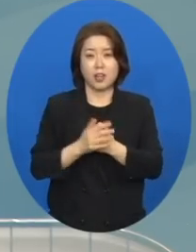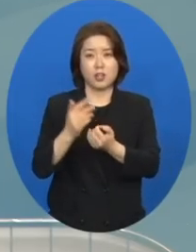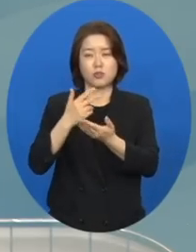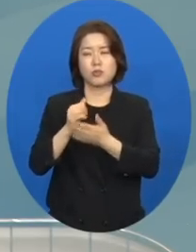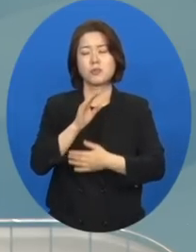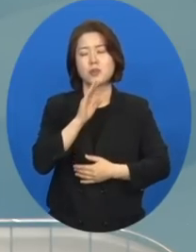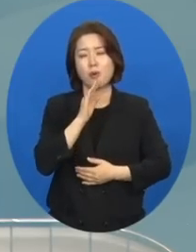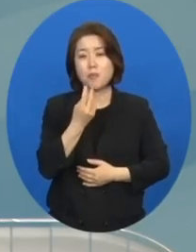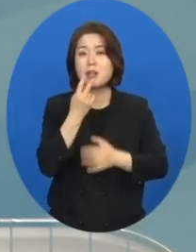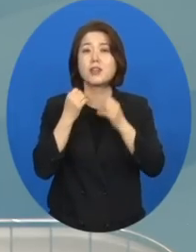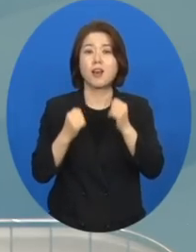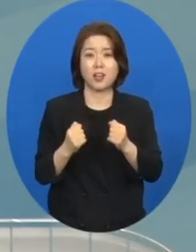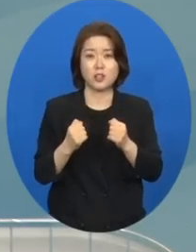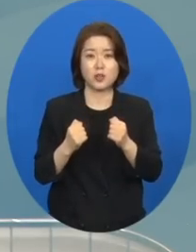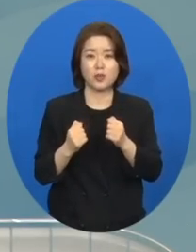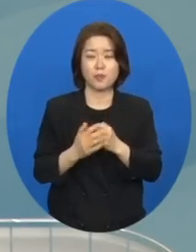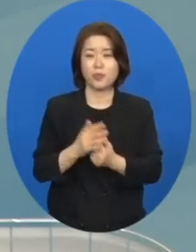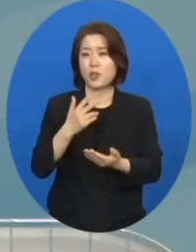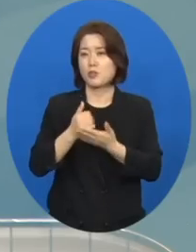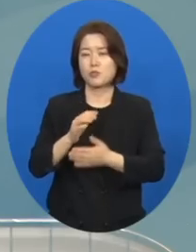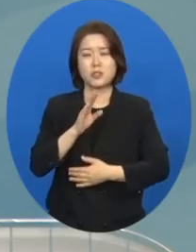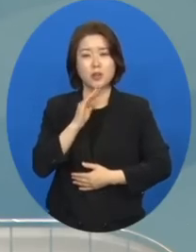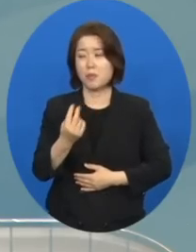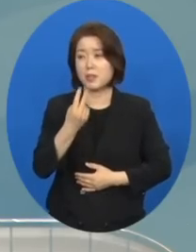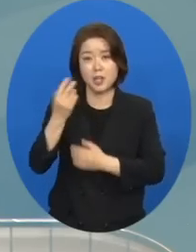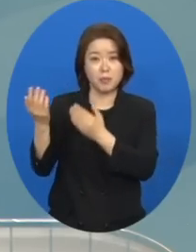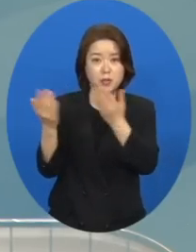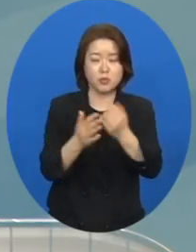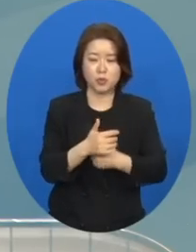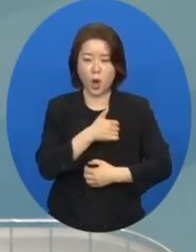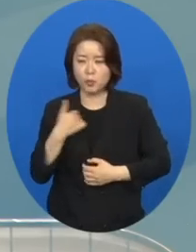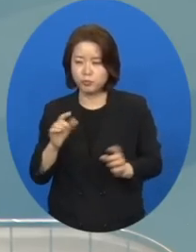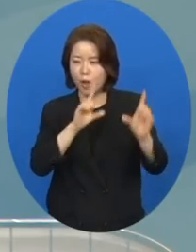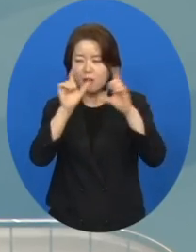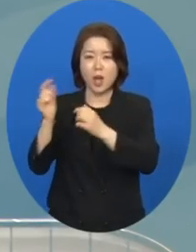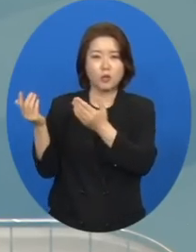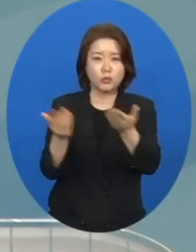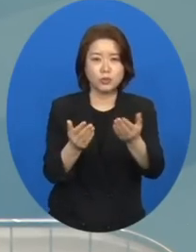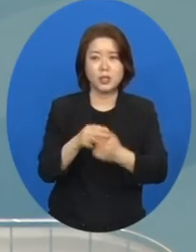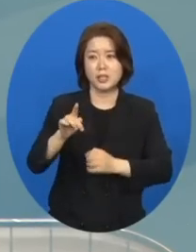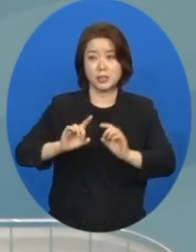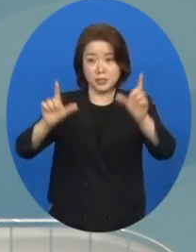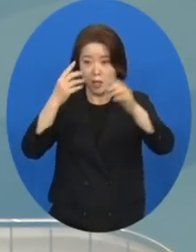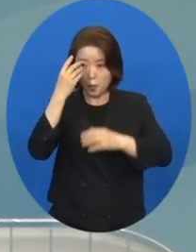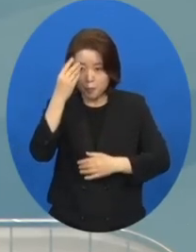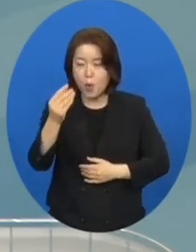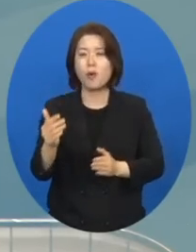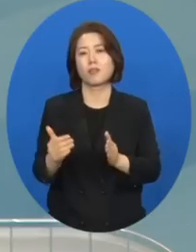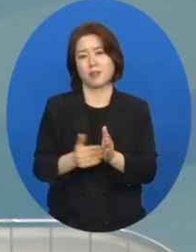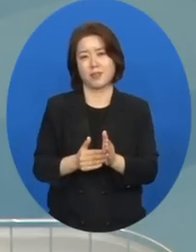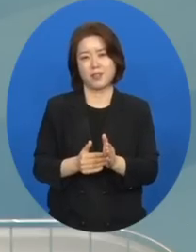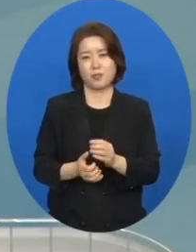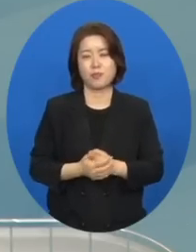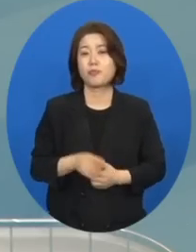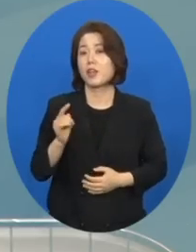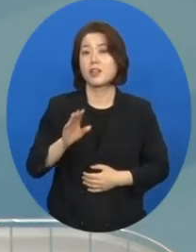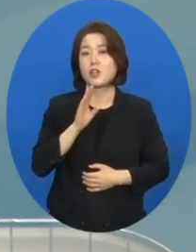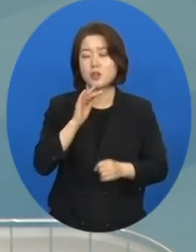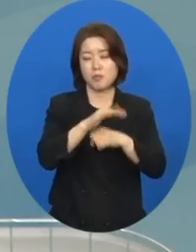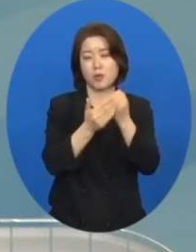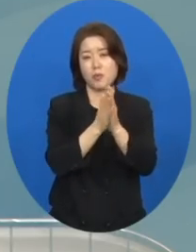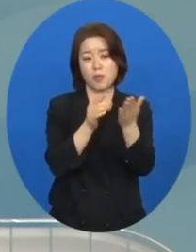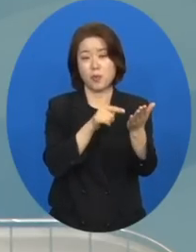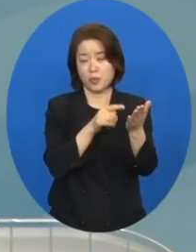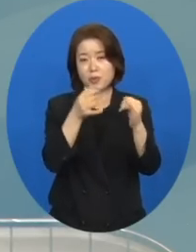계시 구나 주민 정말 생명을 주시고 풍성함을 삶을 주시고 나는 것을 그 날 보게 되었습니다 이것을 바로 본문의 약속에